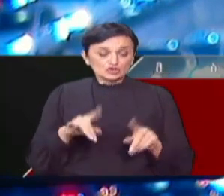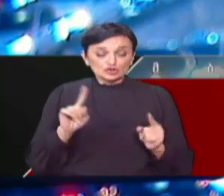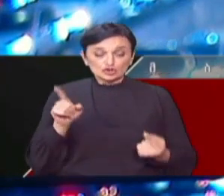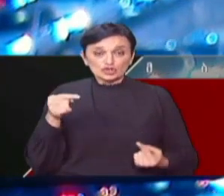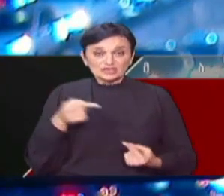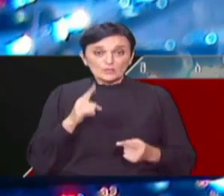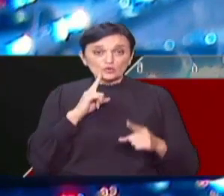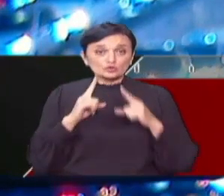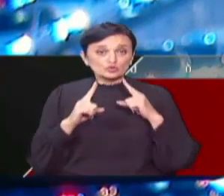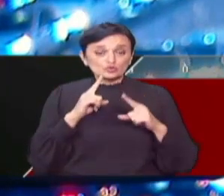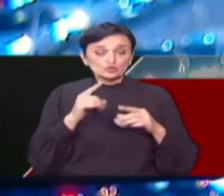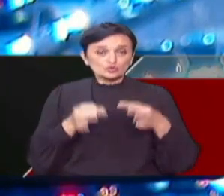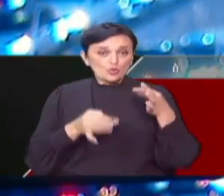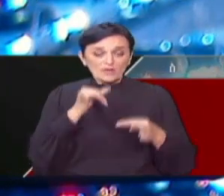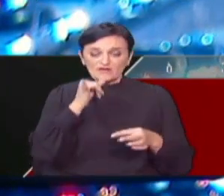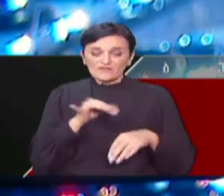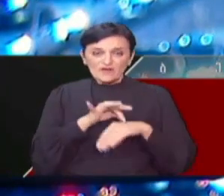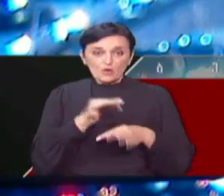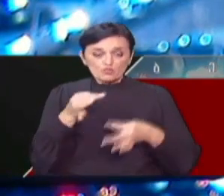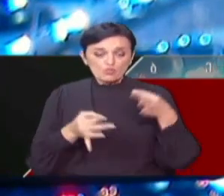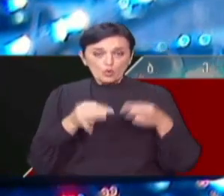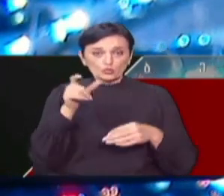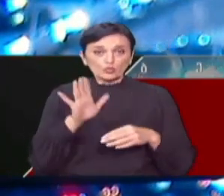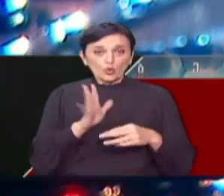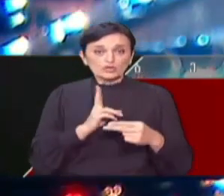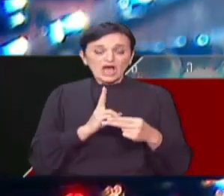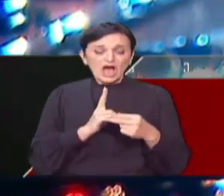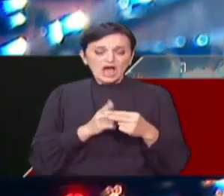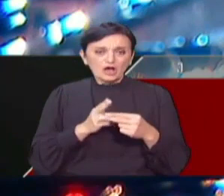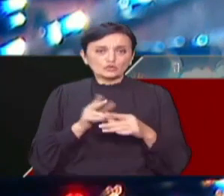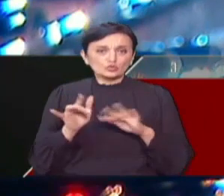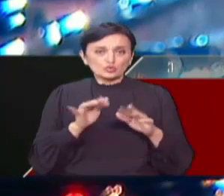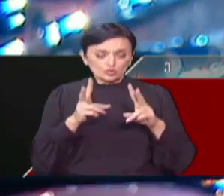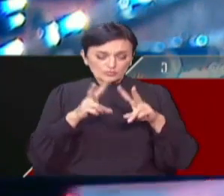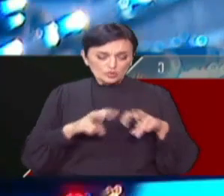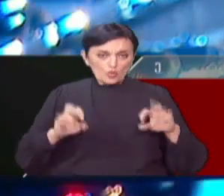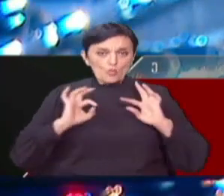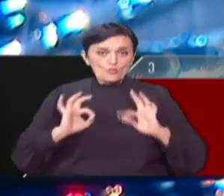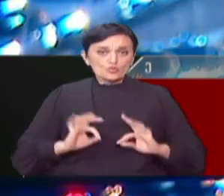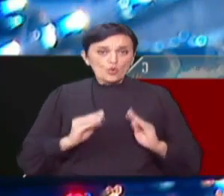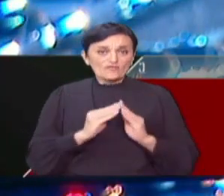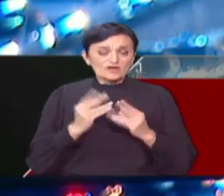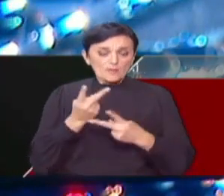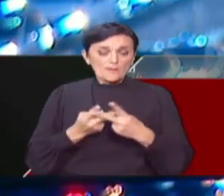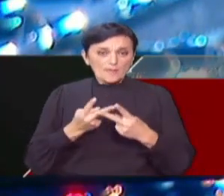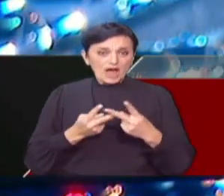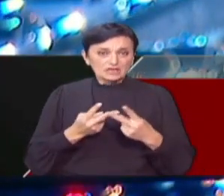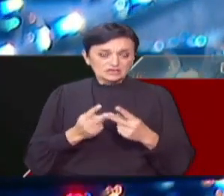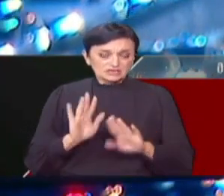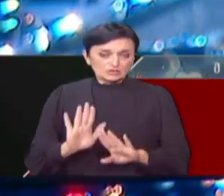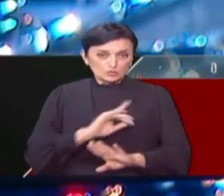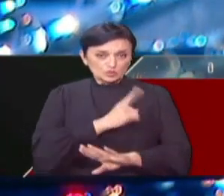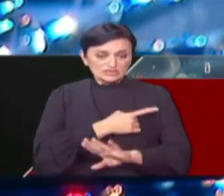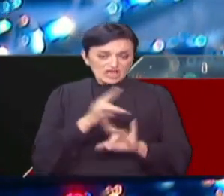შესაბამისად, სხდომა ვეღარ გაგრძელდებოდა, მოსამართლემ მხოლოდ აღკვეთის ღონისძიება გადასინჯა, პროკურატურა კვლავ პატიმრობის ძალაში დატოვებას